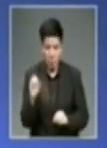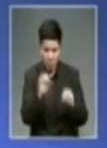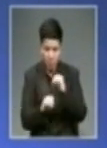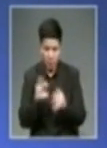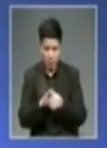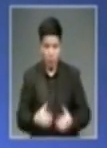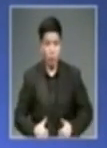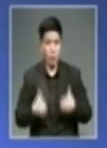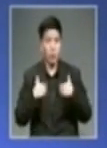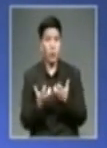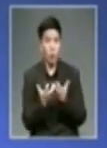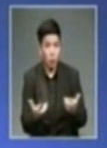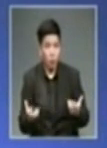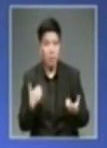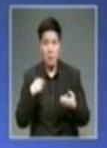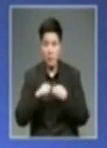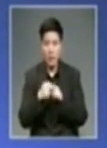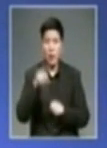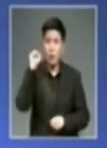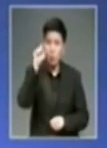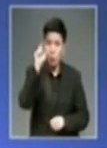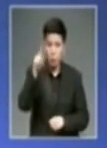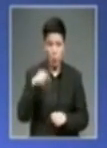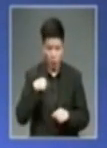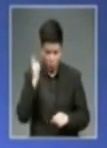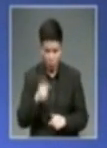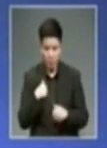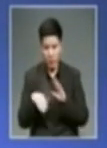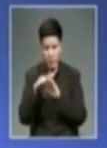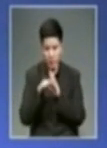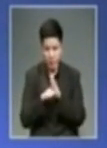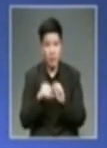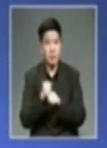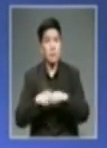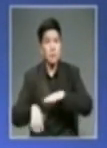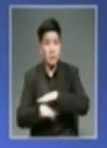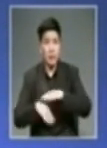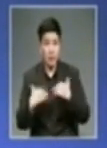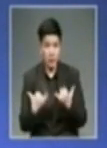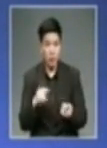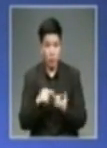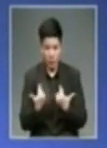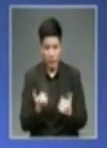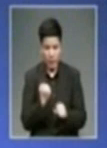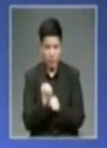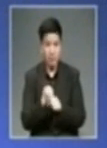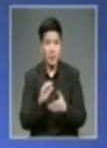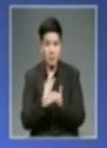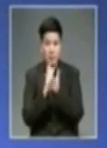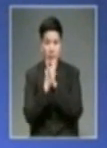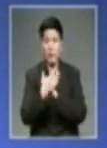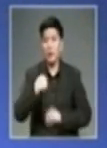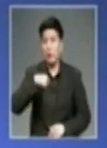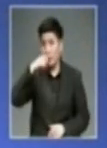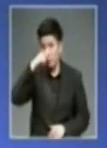ทรัพย์สินการแก้ปัญหาเร่งด่วนมันมีขั้นตอนมีการวางพื้นฐานนะแล้วก็ไปถูกการไม่รู้ประเทศ